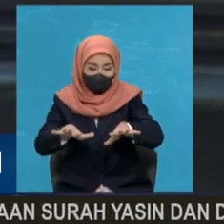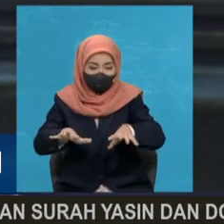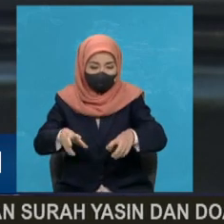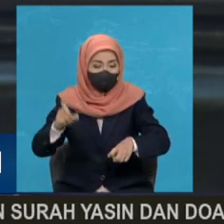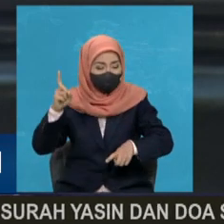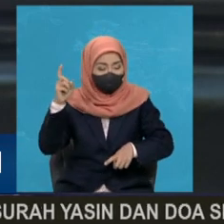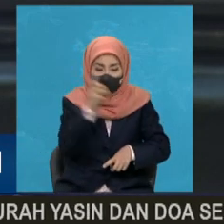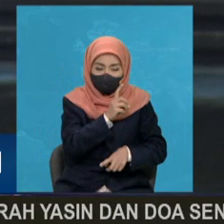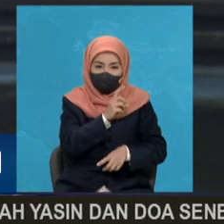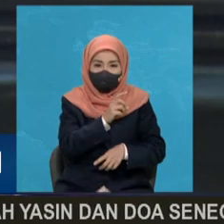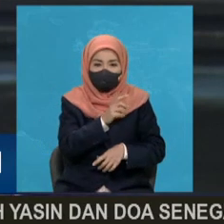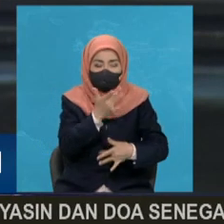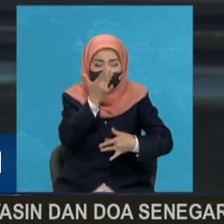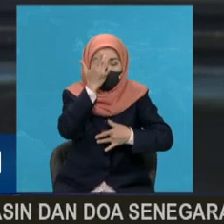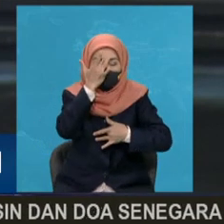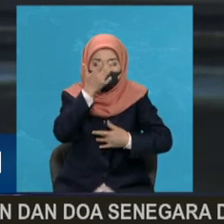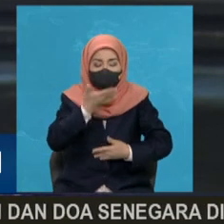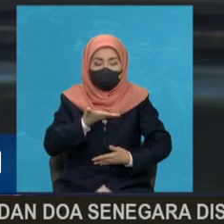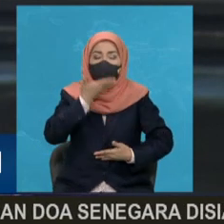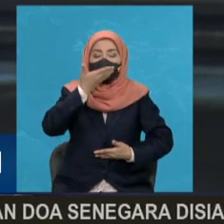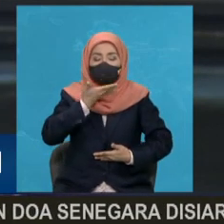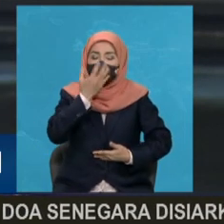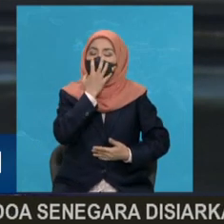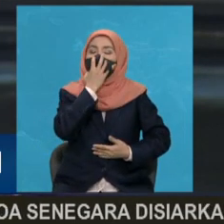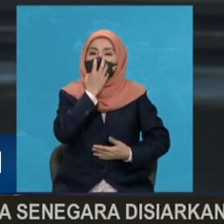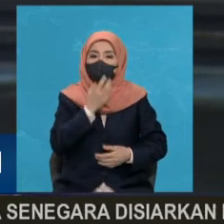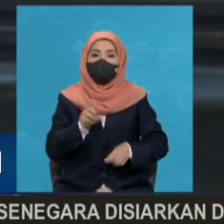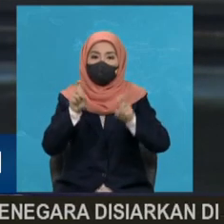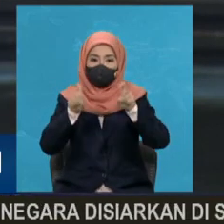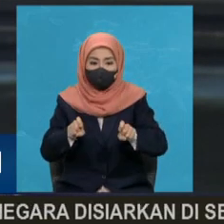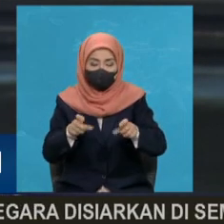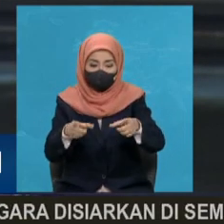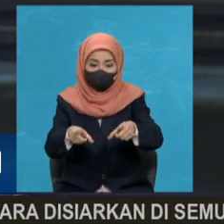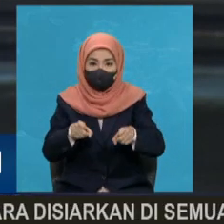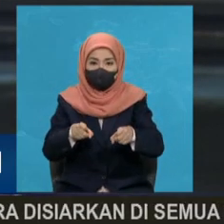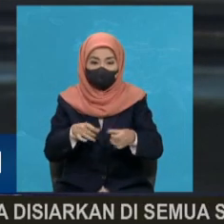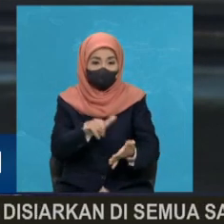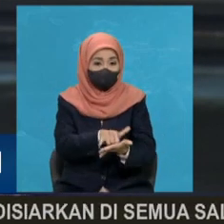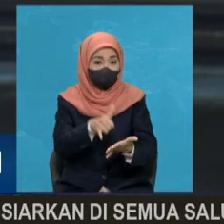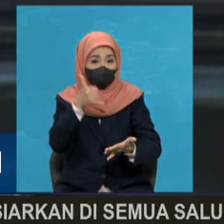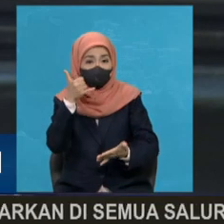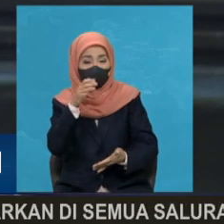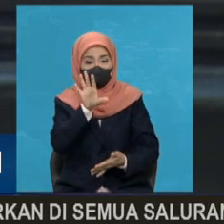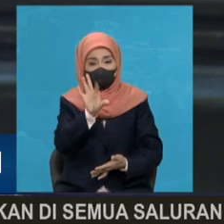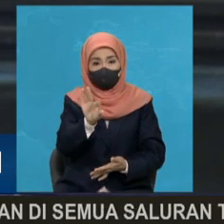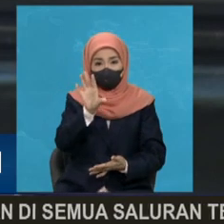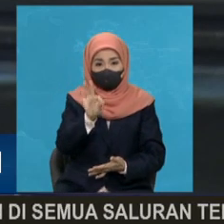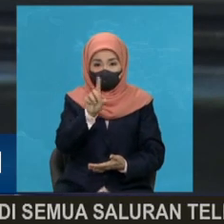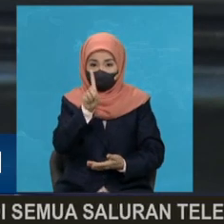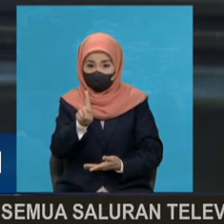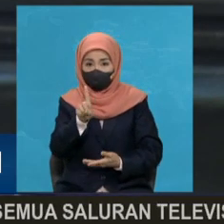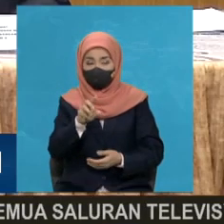turun atau mereka mengalami sesak nafas mereka hendaklah menghubungi segala tegang kecemasan MB dance